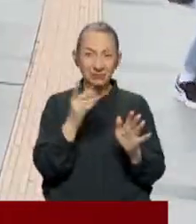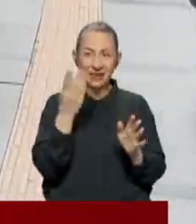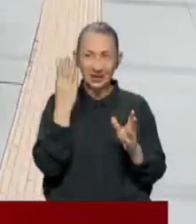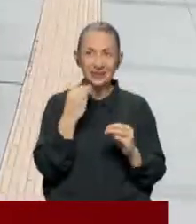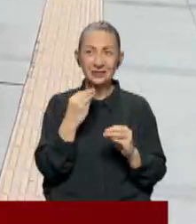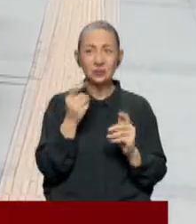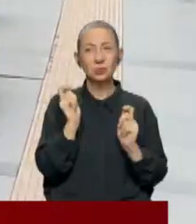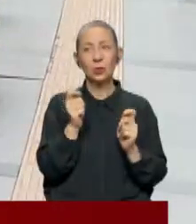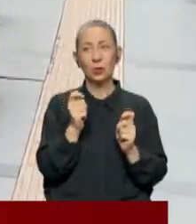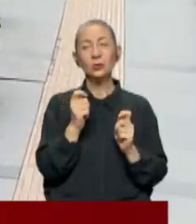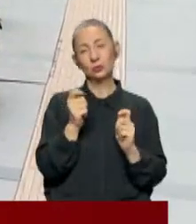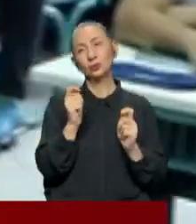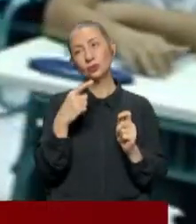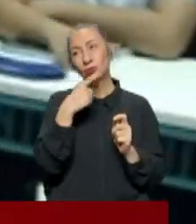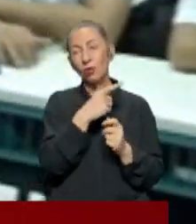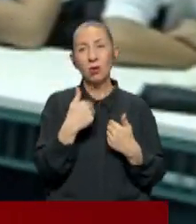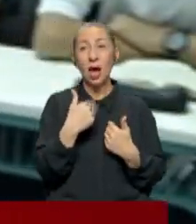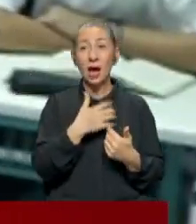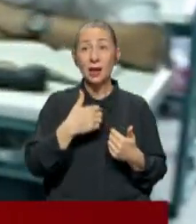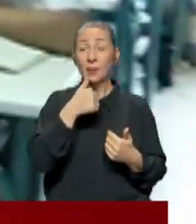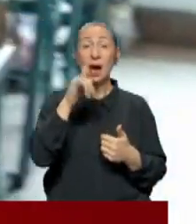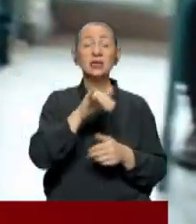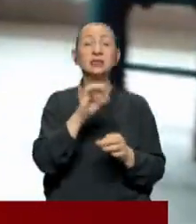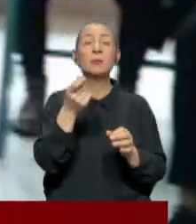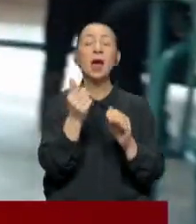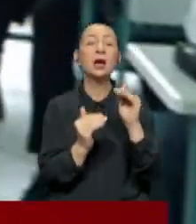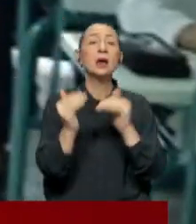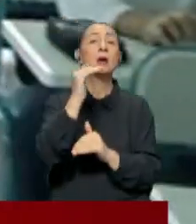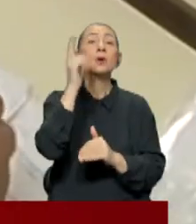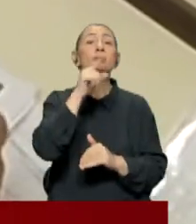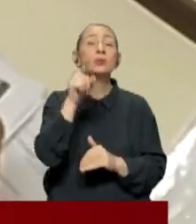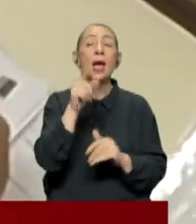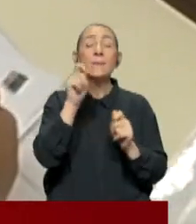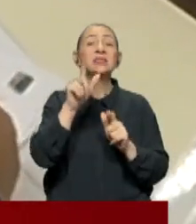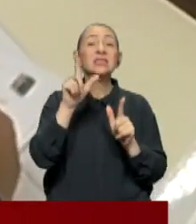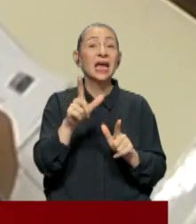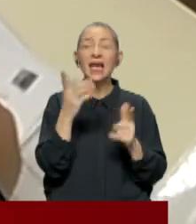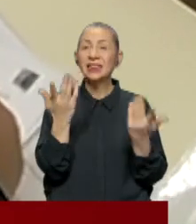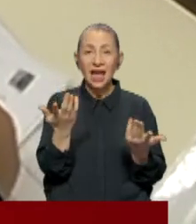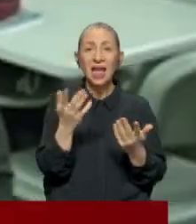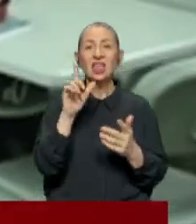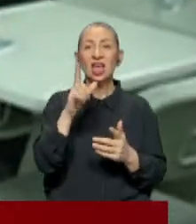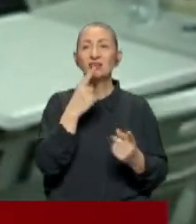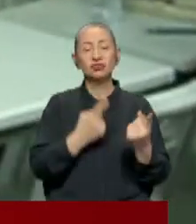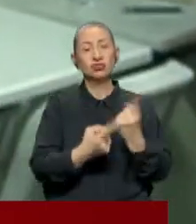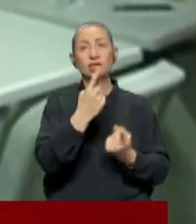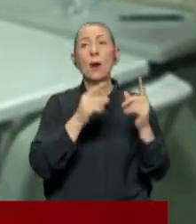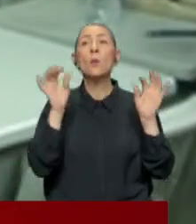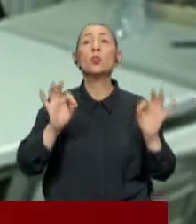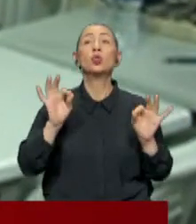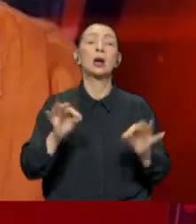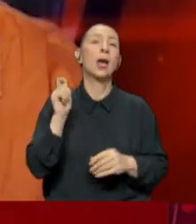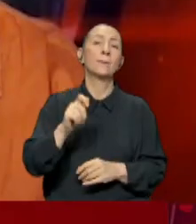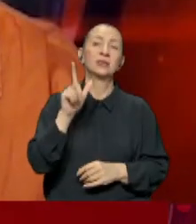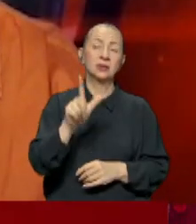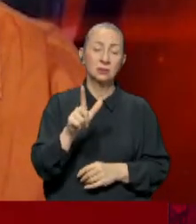Yani zor. Yani zorlanıyoruz. Velilerin haksız ücret artışları karşısında yapması gereken de gerekli şikayetleri mutlaka